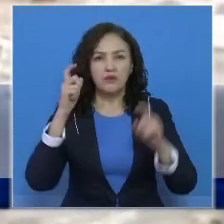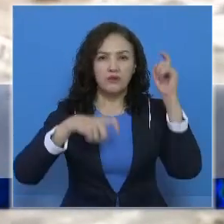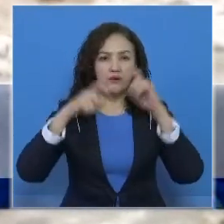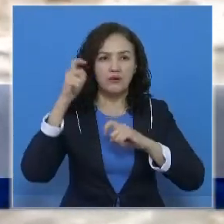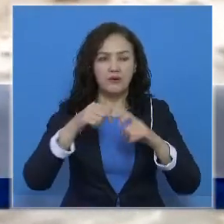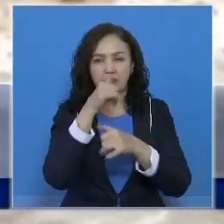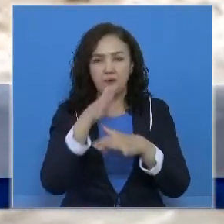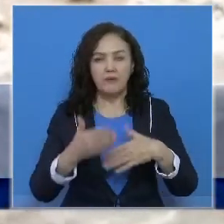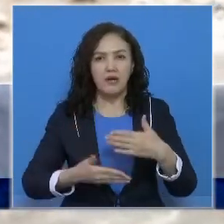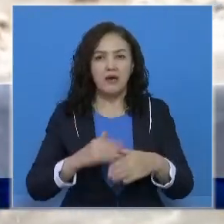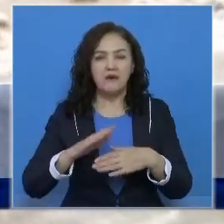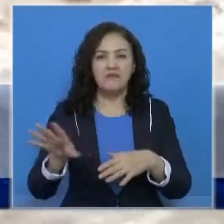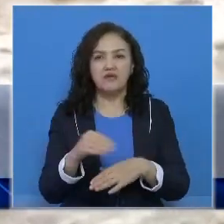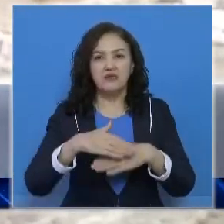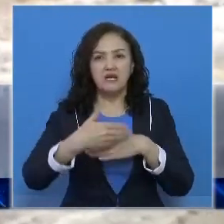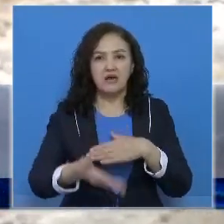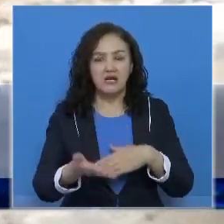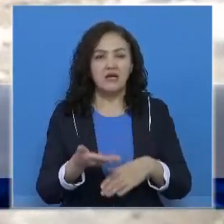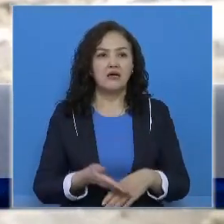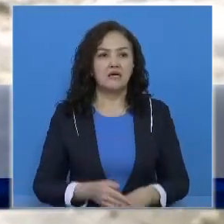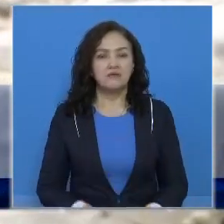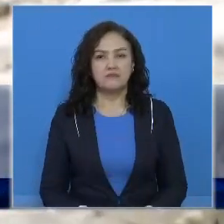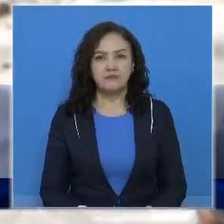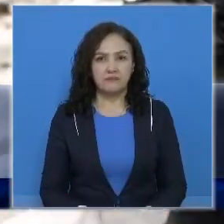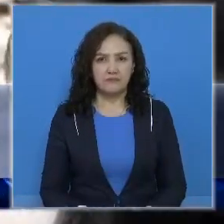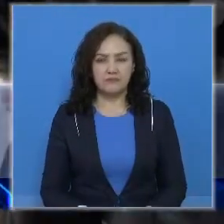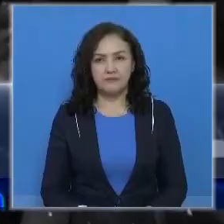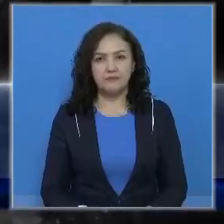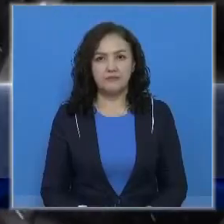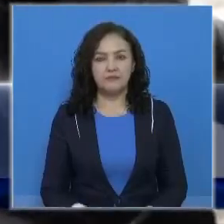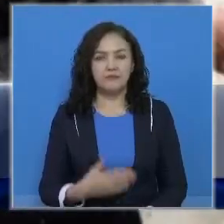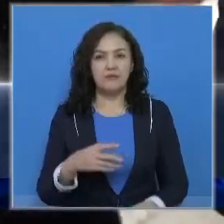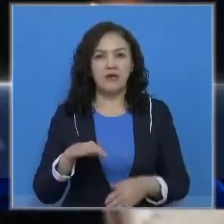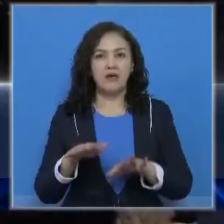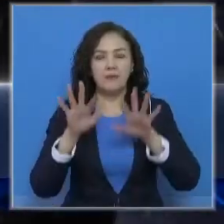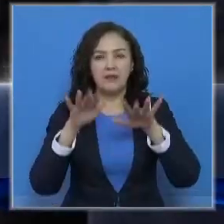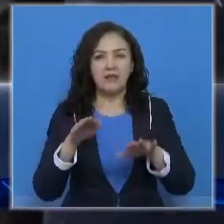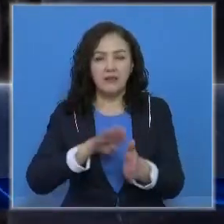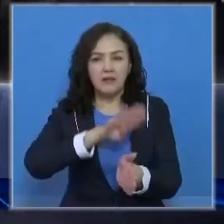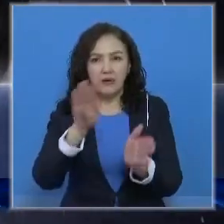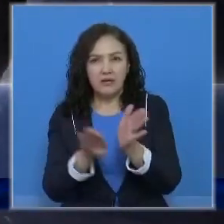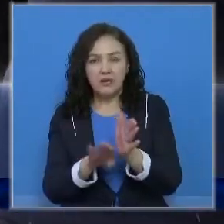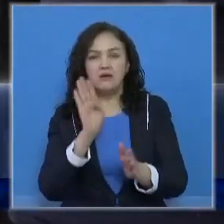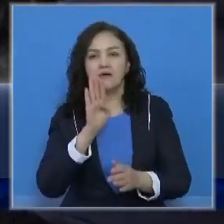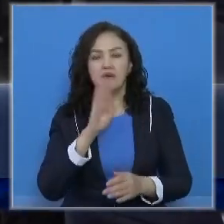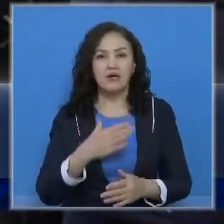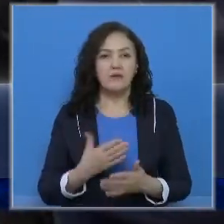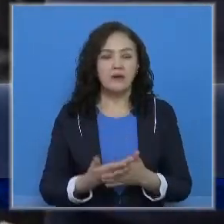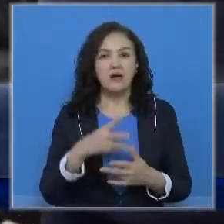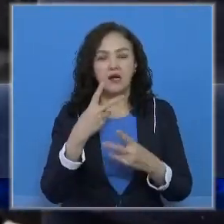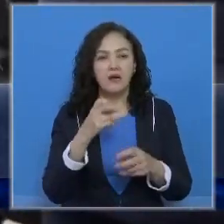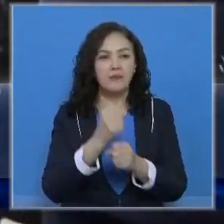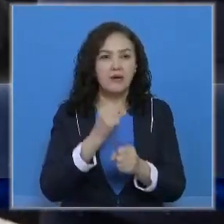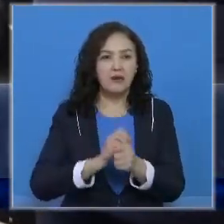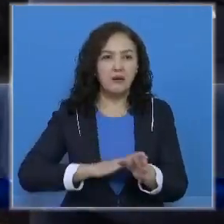если честно, мы везде опаздываем. Так тяжело, ноги разъезжаются в разные стороны. Под снегом вода. Я не вижу, чтобы коммунальные службы